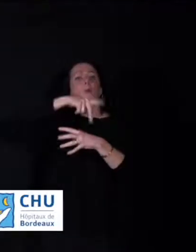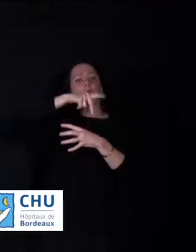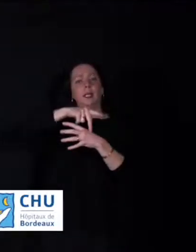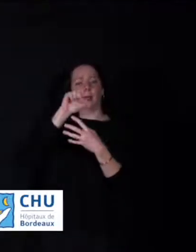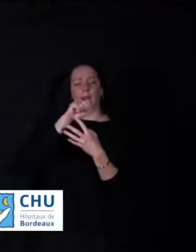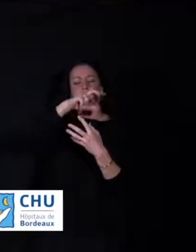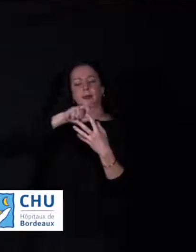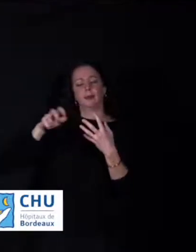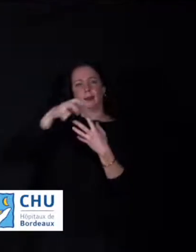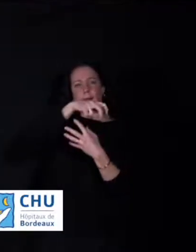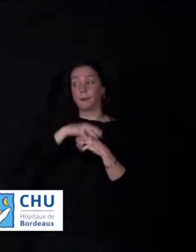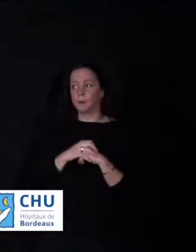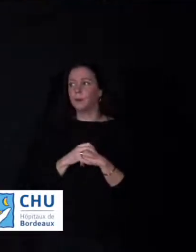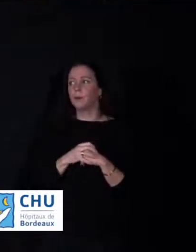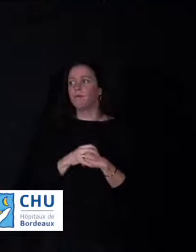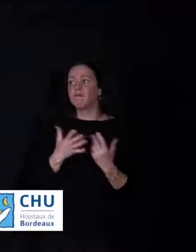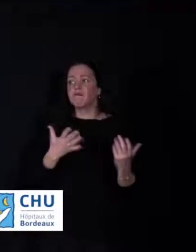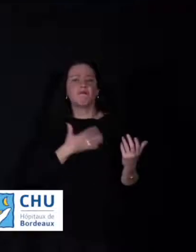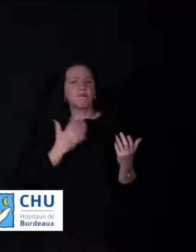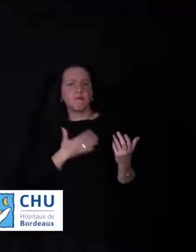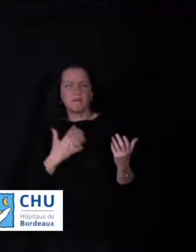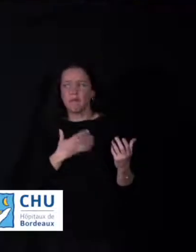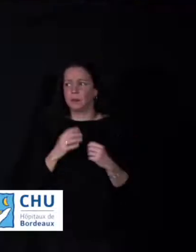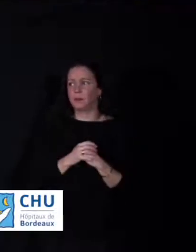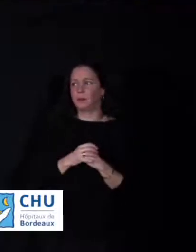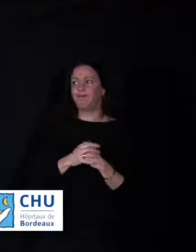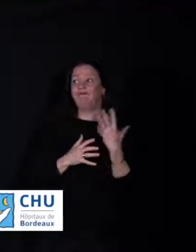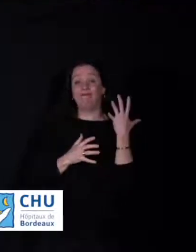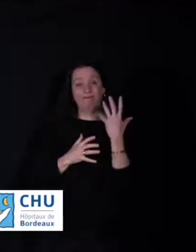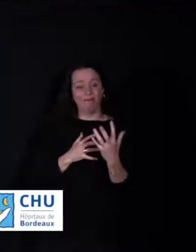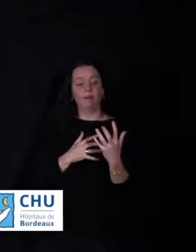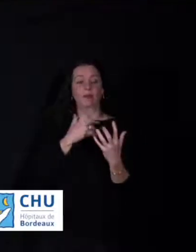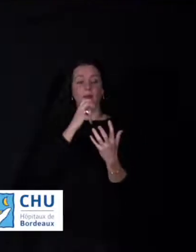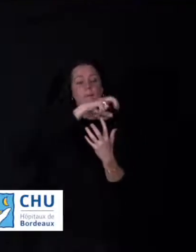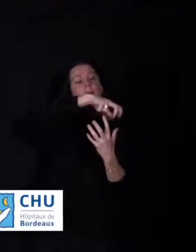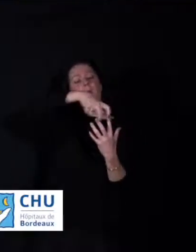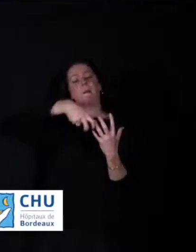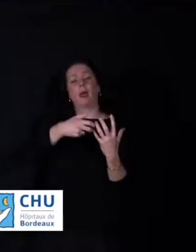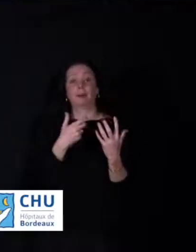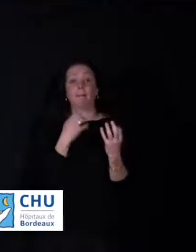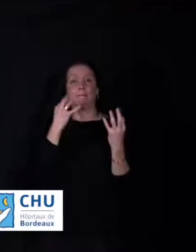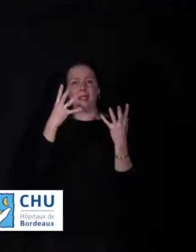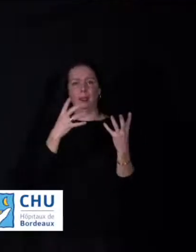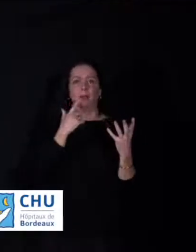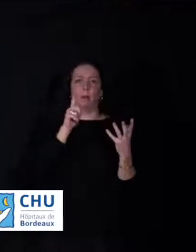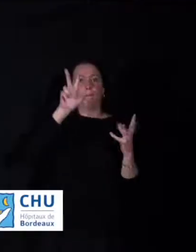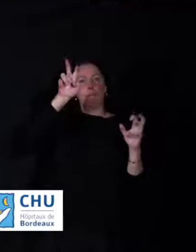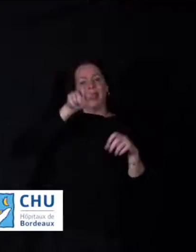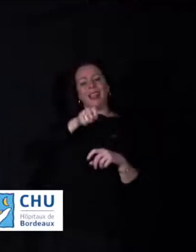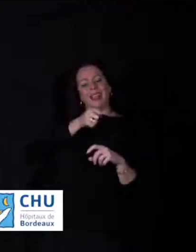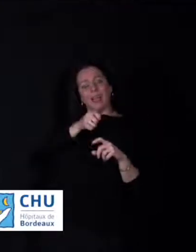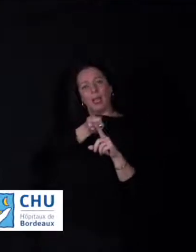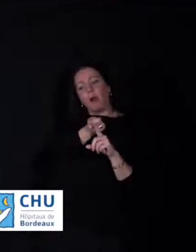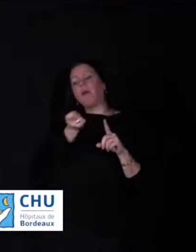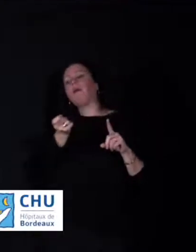S. À quoi cela va-t-il servir ? C'est un peu la clé, comme vous le voyez ici, qui permet de rentrer